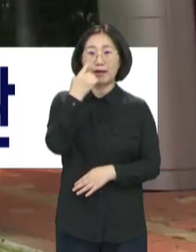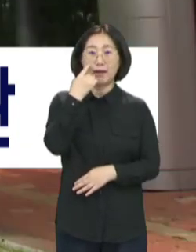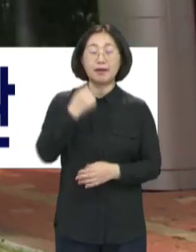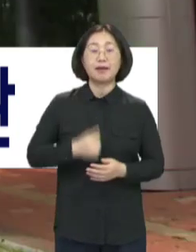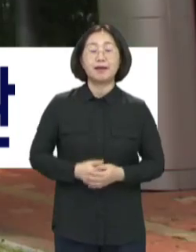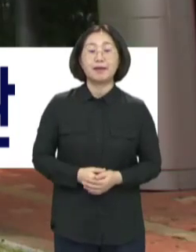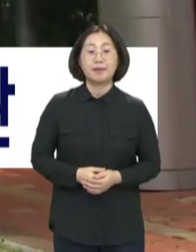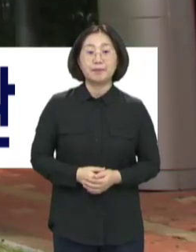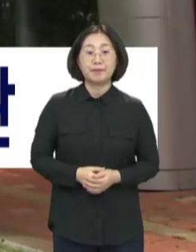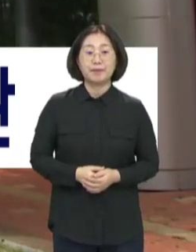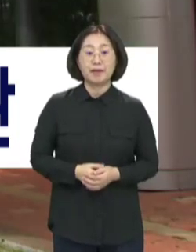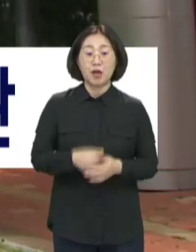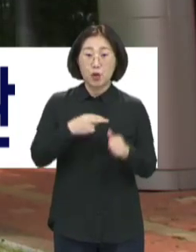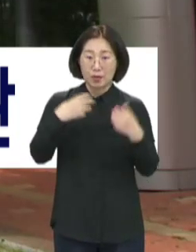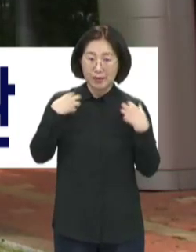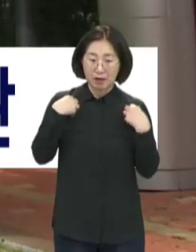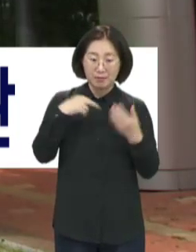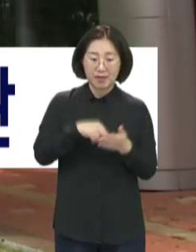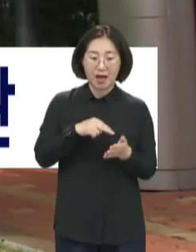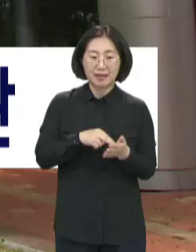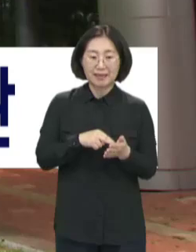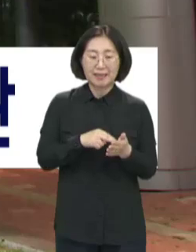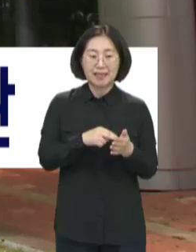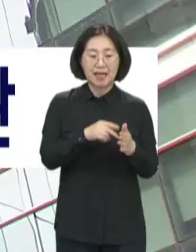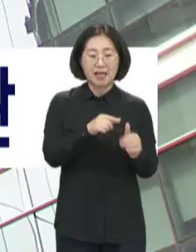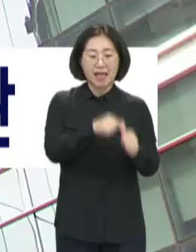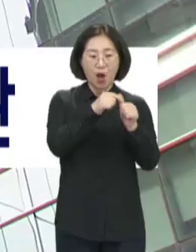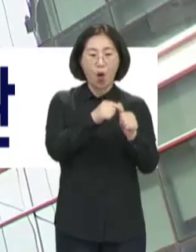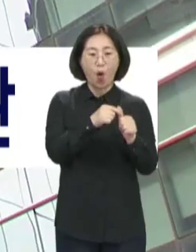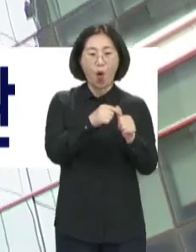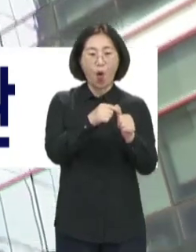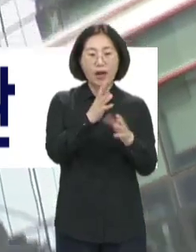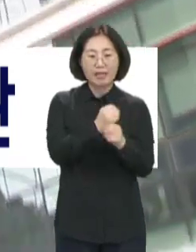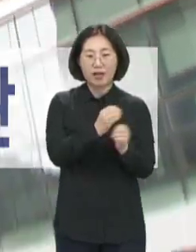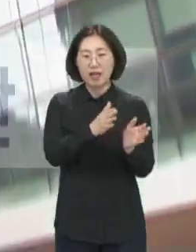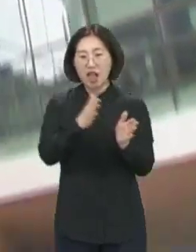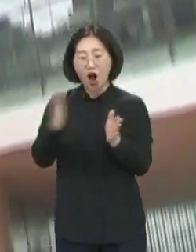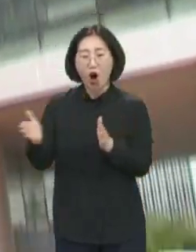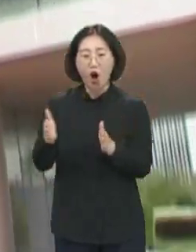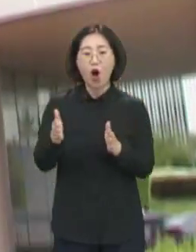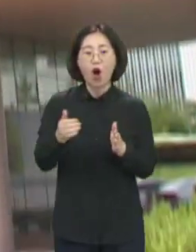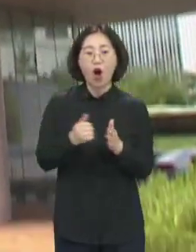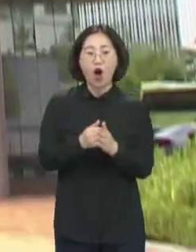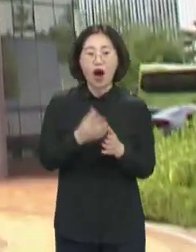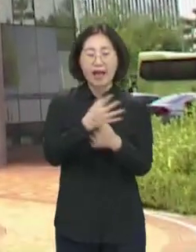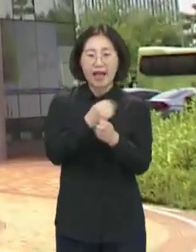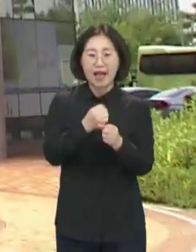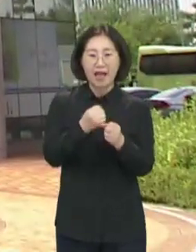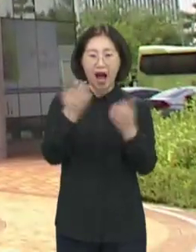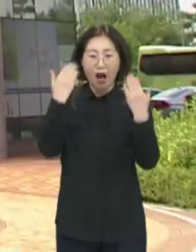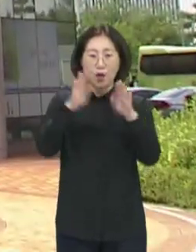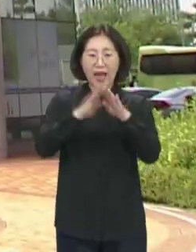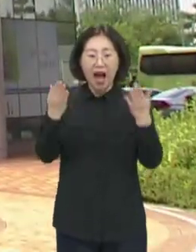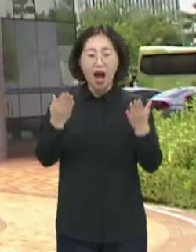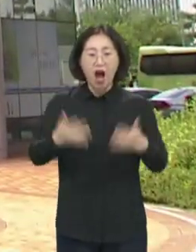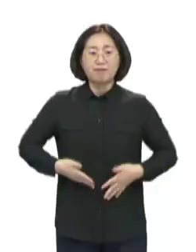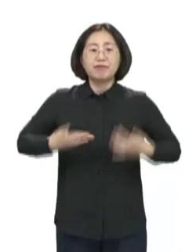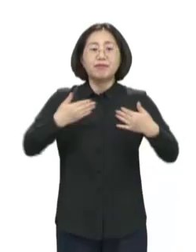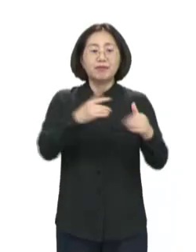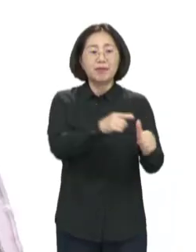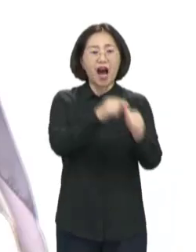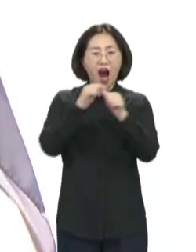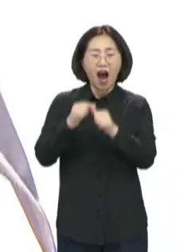지적했습니다. 세종교육청은 채용 일정이 지연돼 계약 일정을 맞추는 과정에서 결격 사유 확인에 어려움이